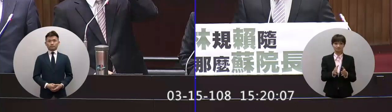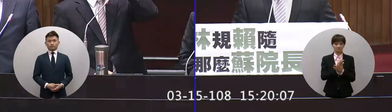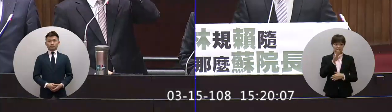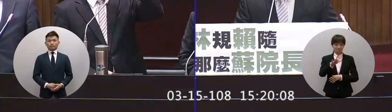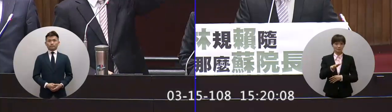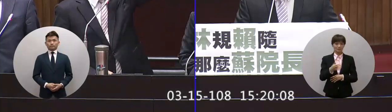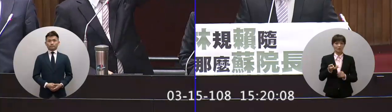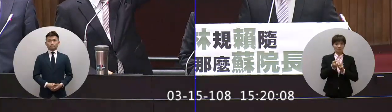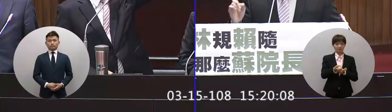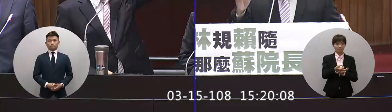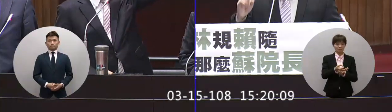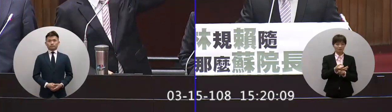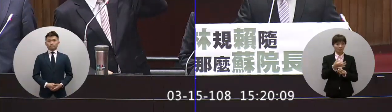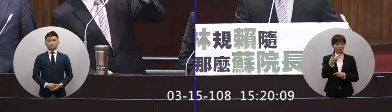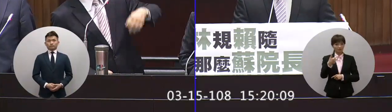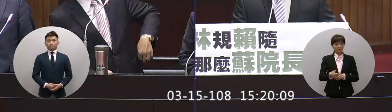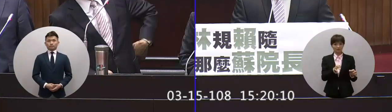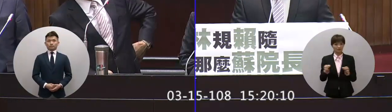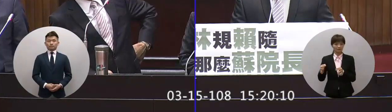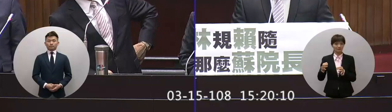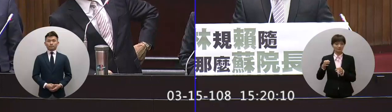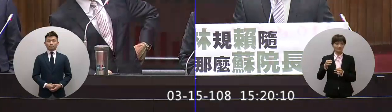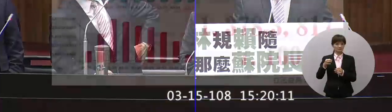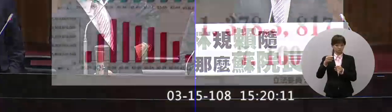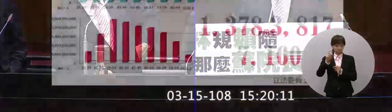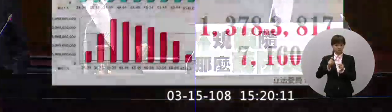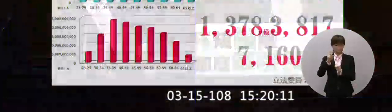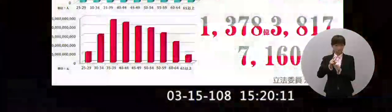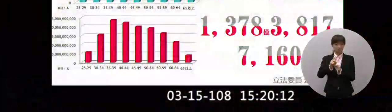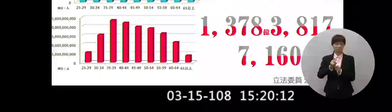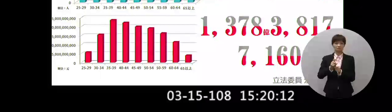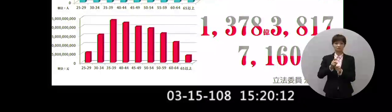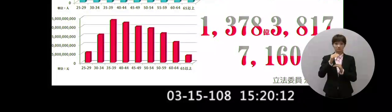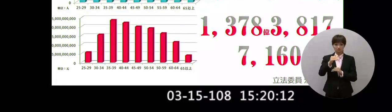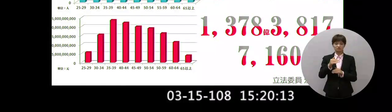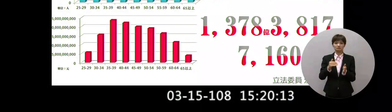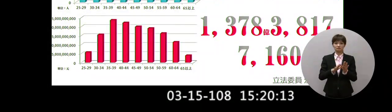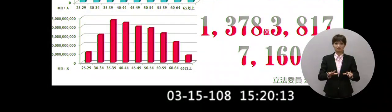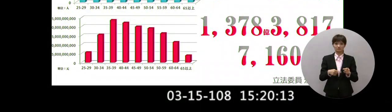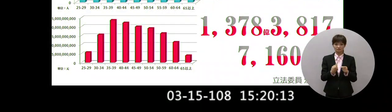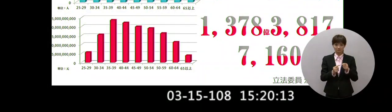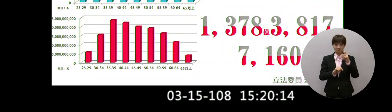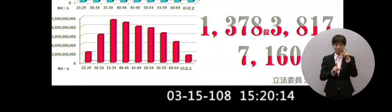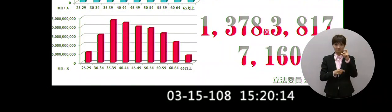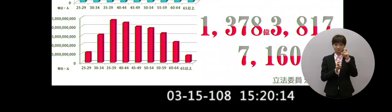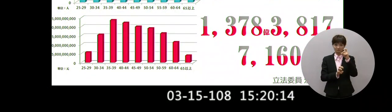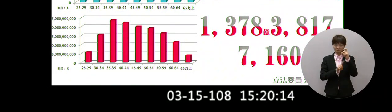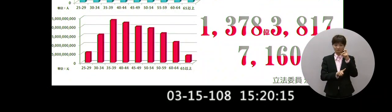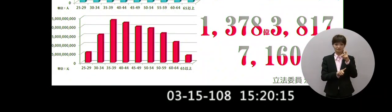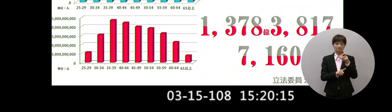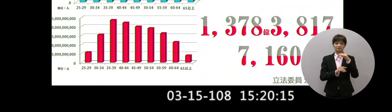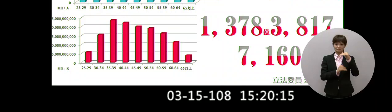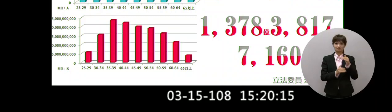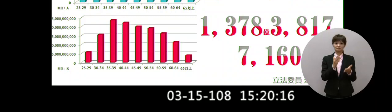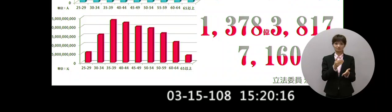限10年，到今年的1月31号要到期。国民年金哦，欠缴的人呐，